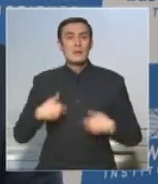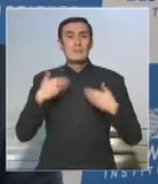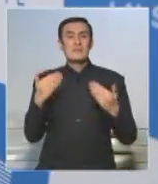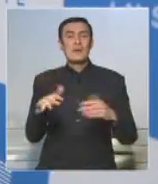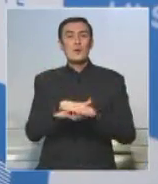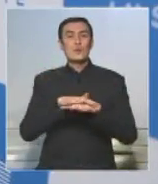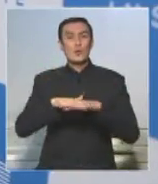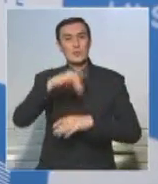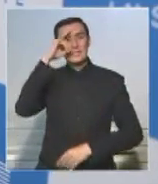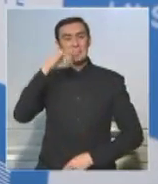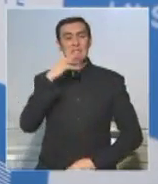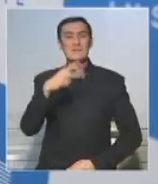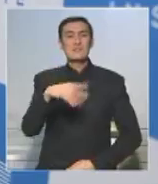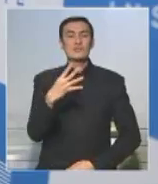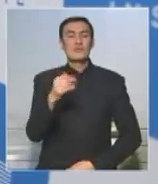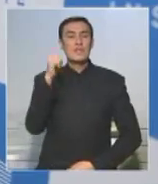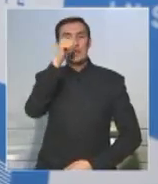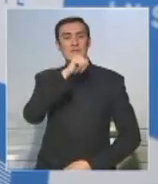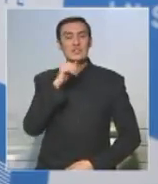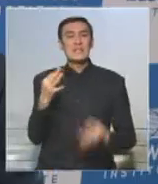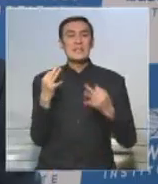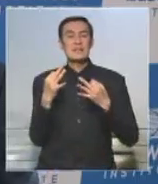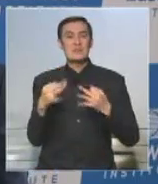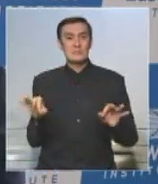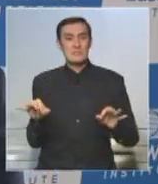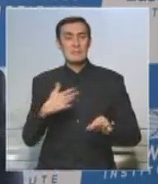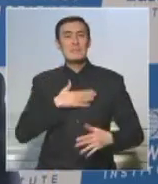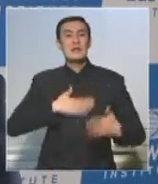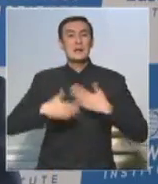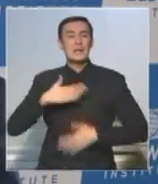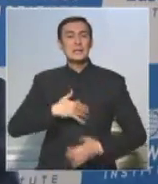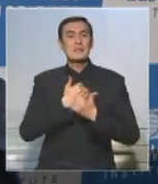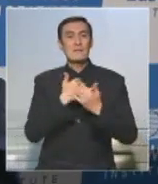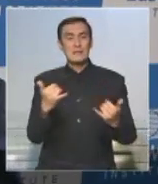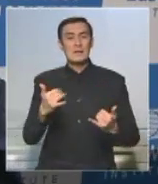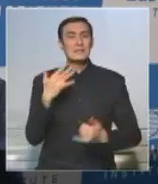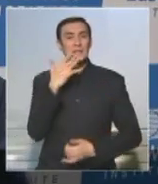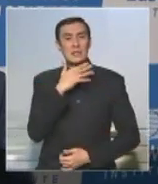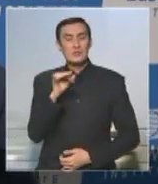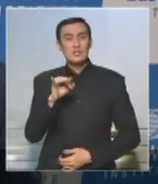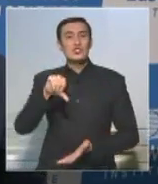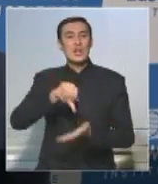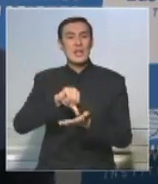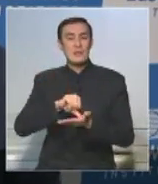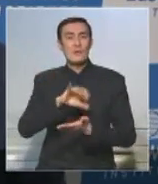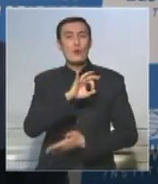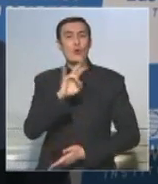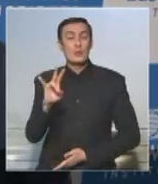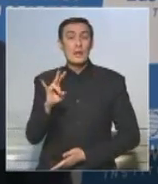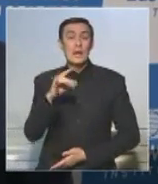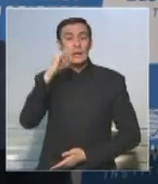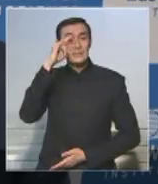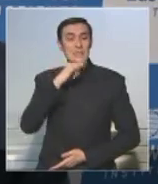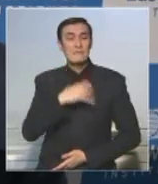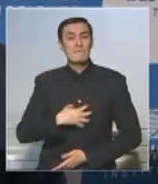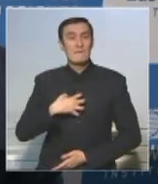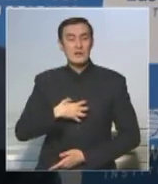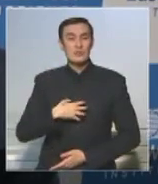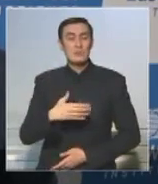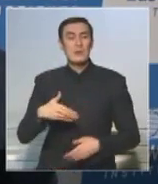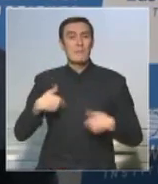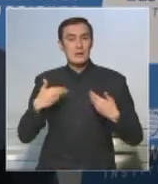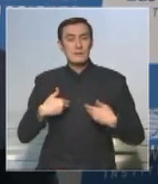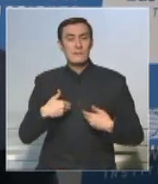Поздравляю народ Казахстана с 24-й годовщиной независимости. Мы рады за вас как за нацию, а также как за члена ООН. Казахстан сыграл значительную роль в